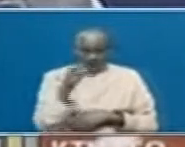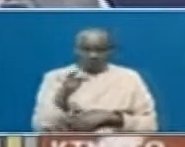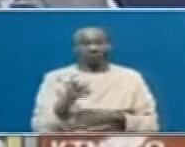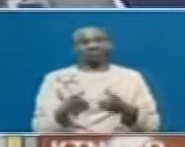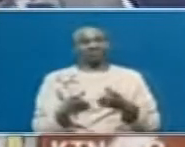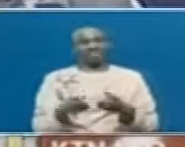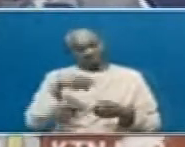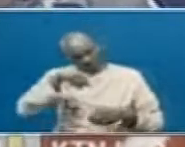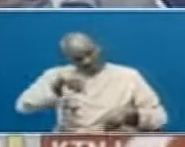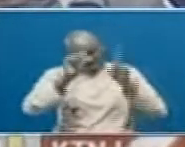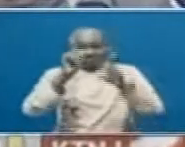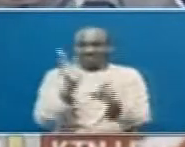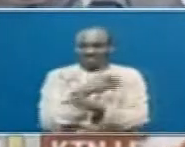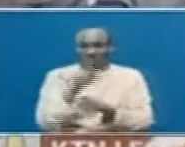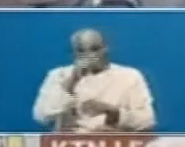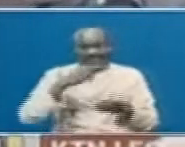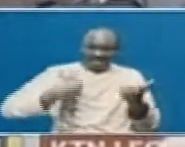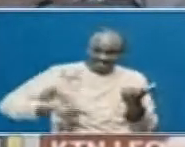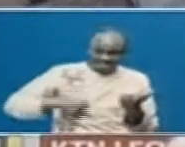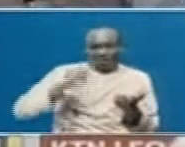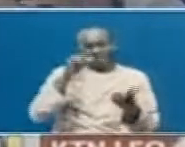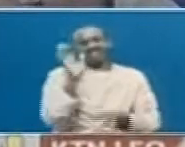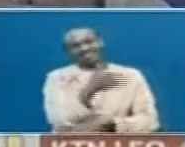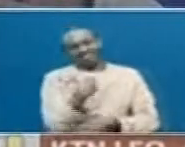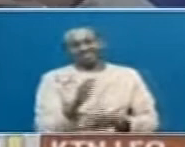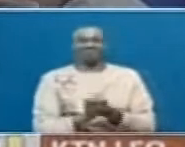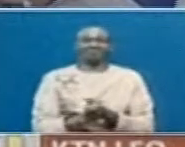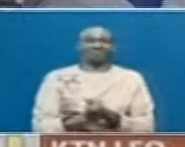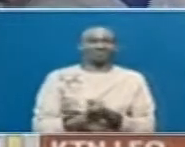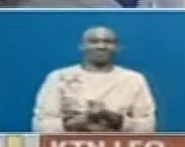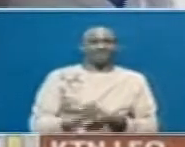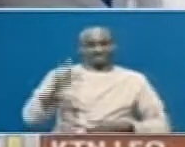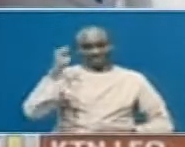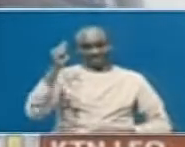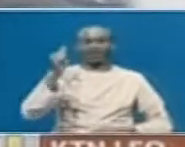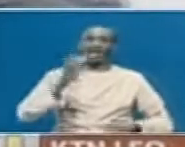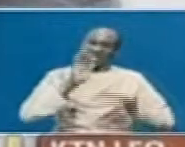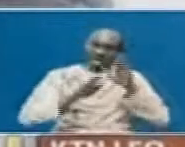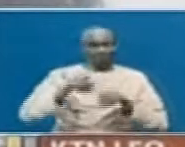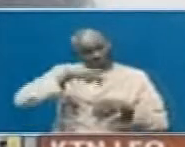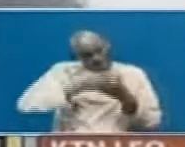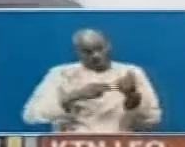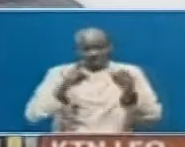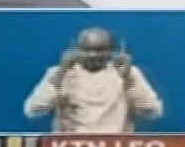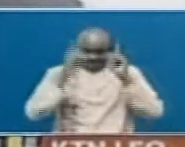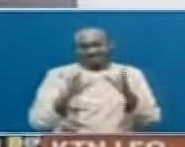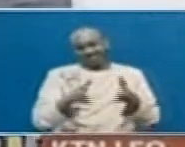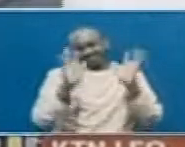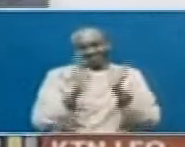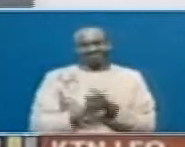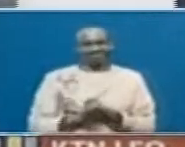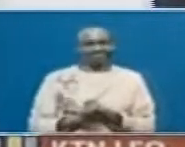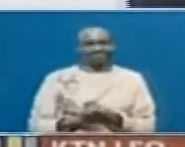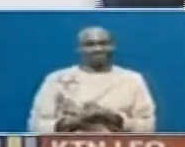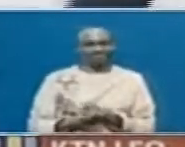ya Nyayo, uwanja ni wenu. Mmoja acheze gitaa, mwingine atuimbie. Au yeye mwenyewe atuimbie. Au mwenyewe aimbe, jote wawili muimbe. Naam.